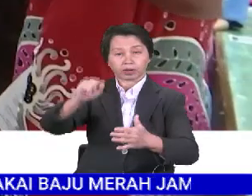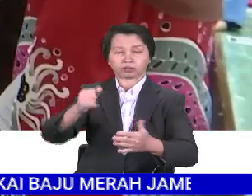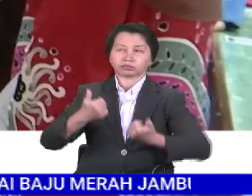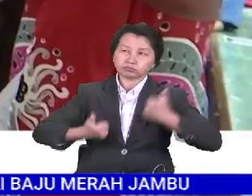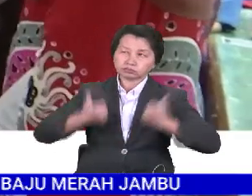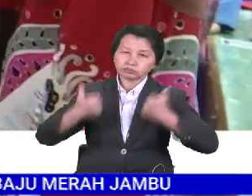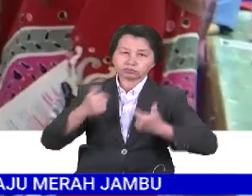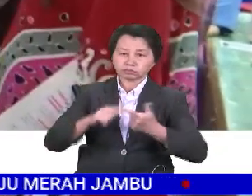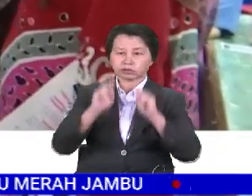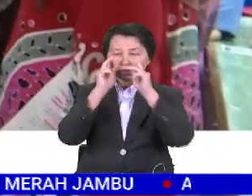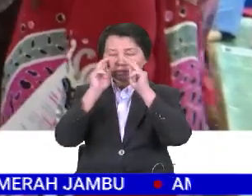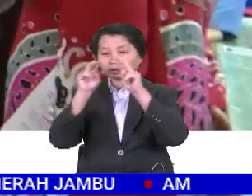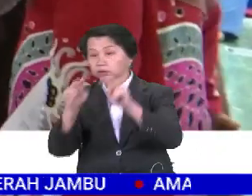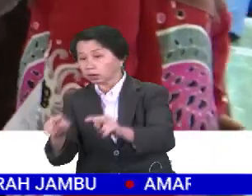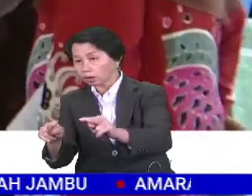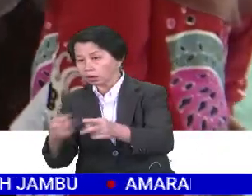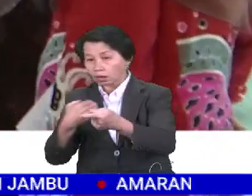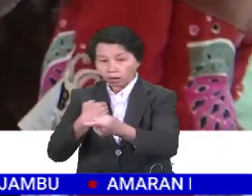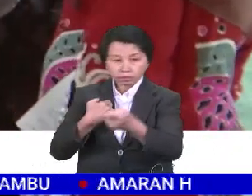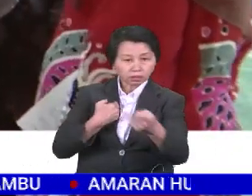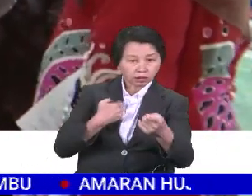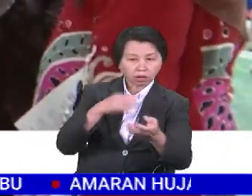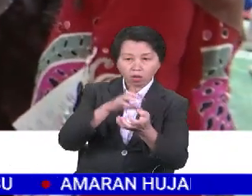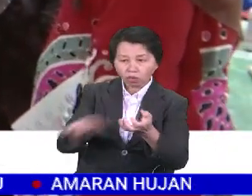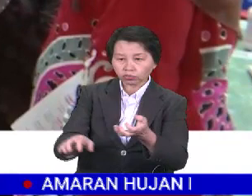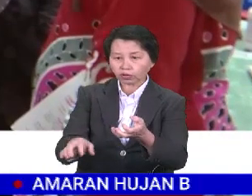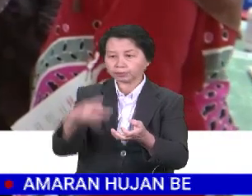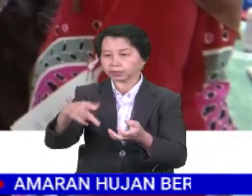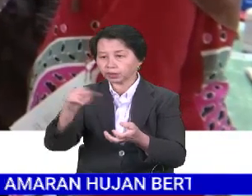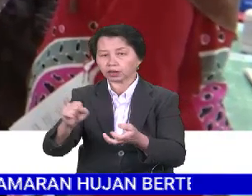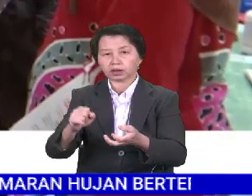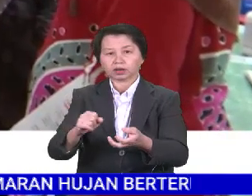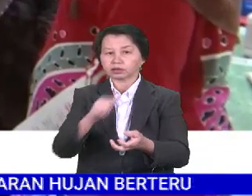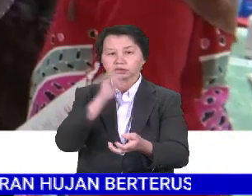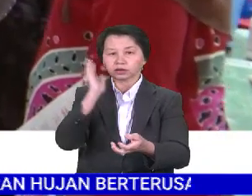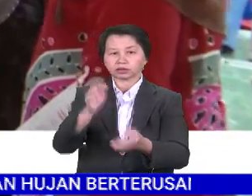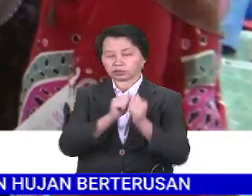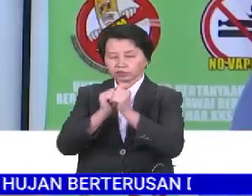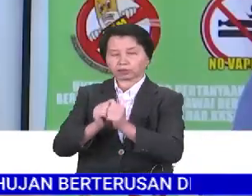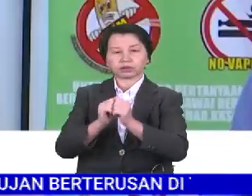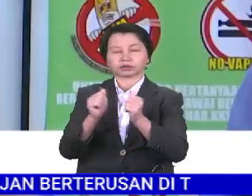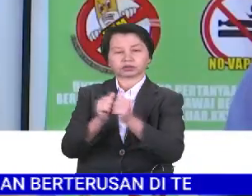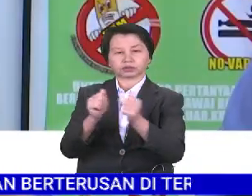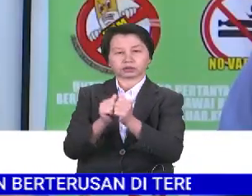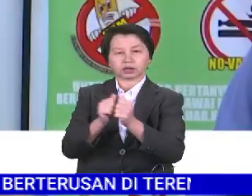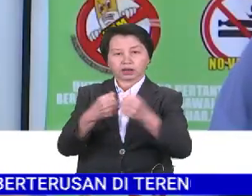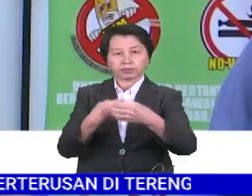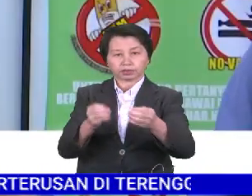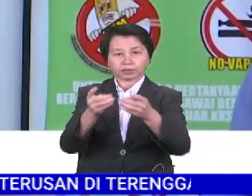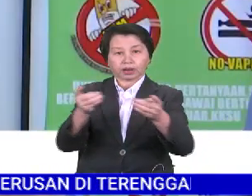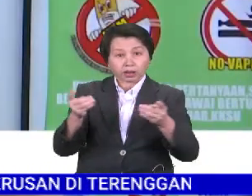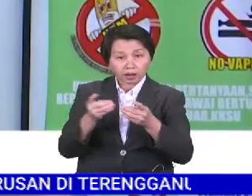kita melihat dari segi ada atau tidak kerosakan dan sebagainya, selalunya kita akan buat secara bersama dengan pejabat